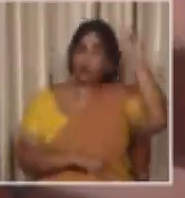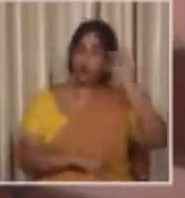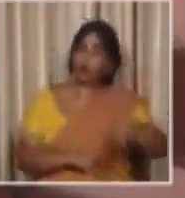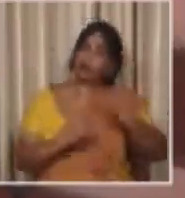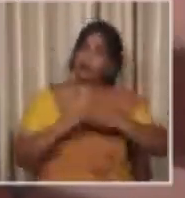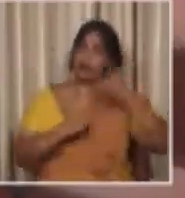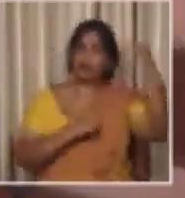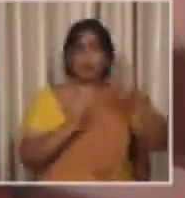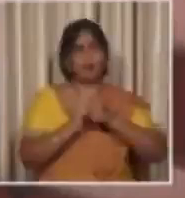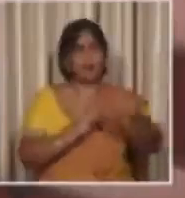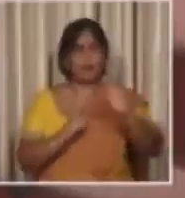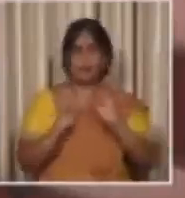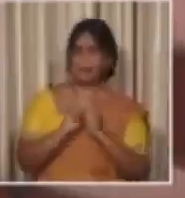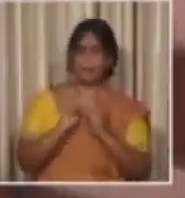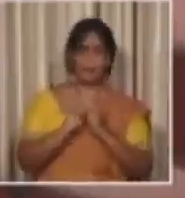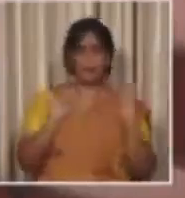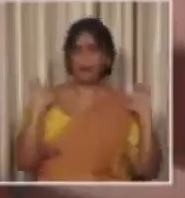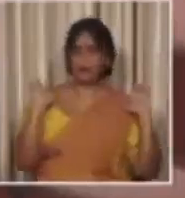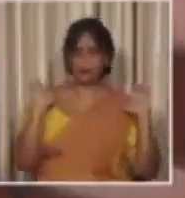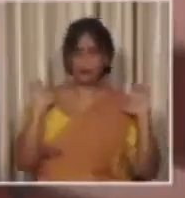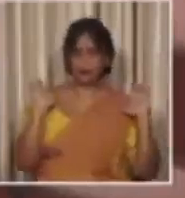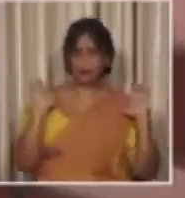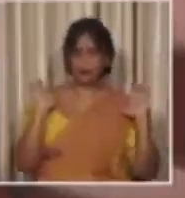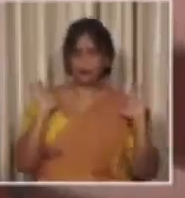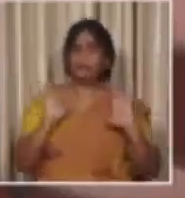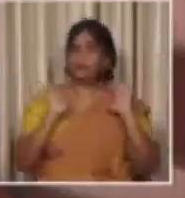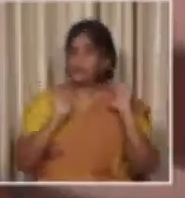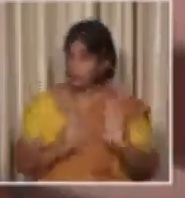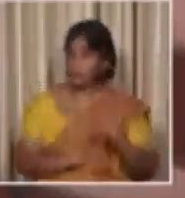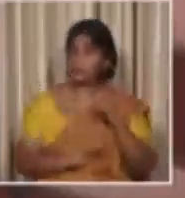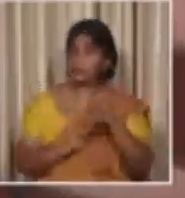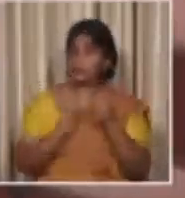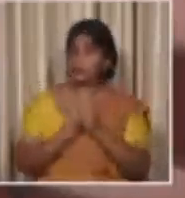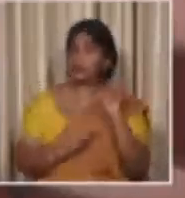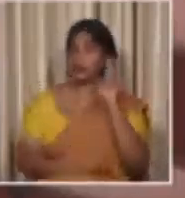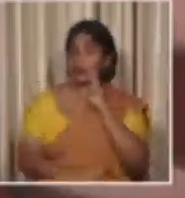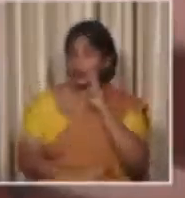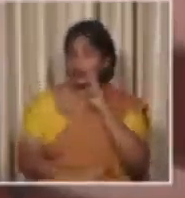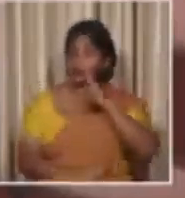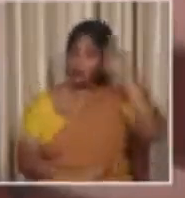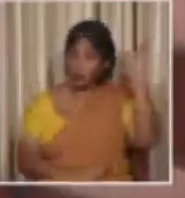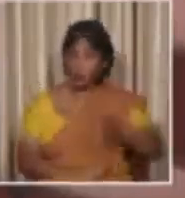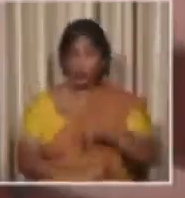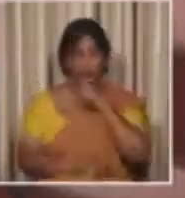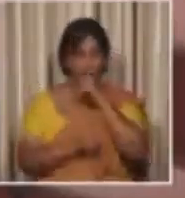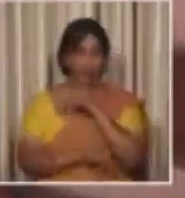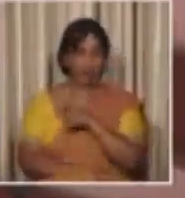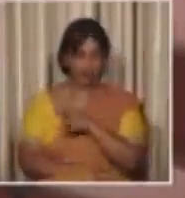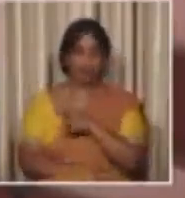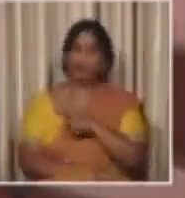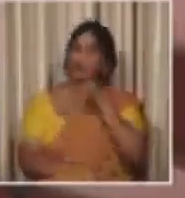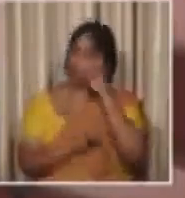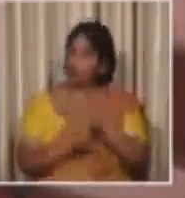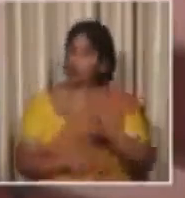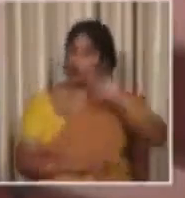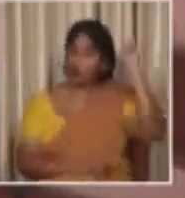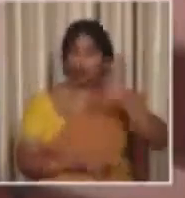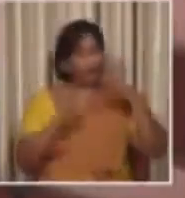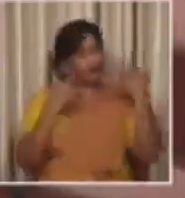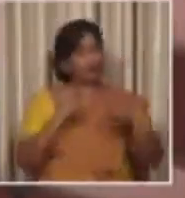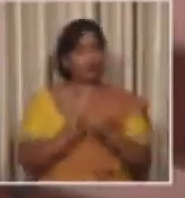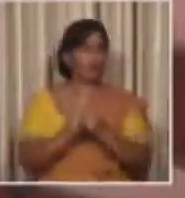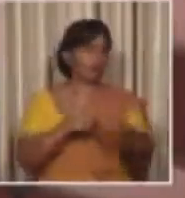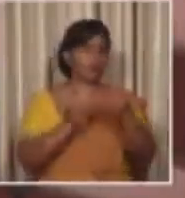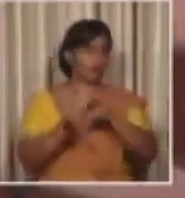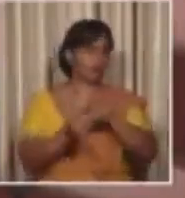ඕන මගුලක් කරගත්තට අපට කිසිම ප්‍රශ්නයක් නැහැ. හැබැයි ඒක කරන්න රනිල් මහත්තයා දැන් දිනවනවා කියලා කියලා තියෙනවනේ. ඒ විදිහටම දිනවල ඉවරලා ඕන